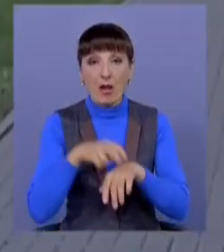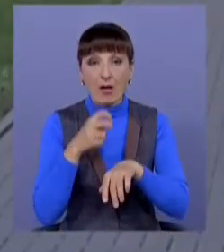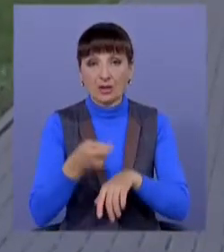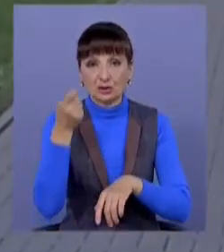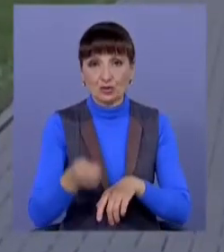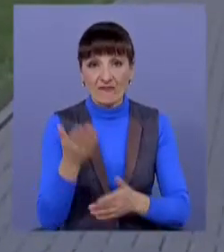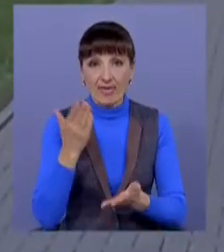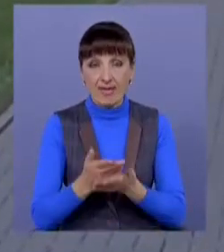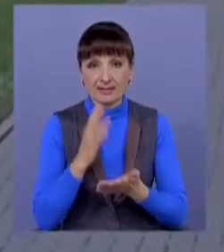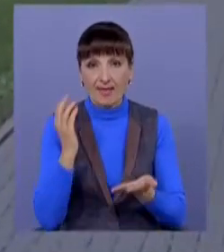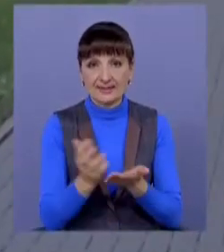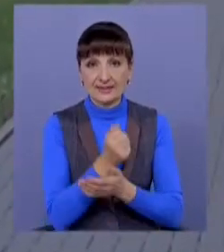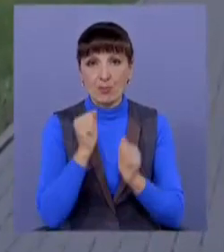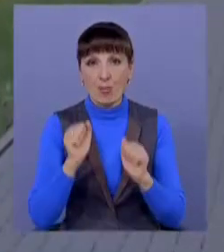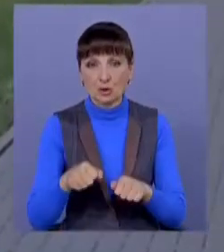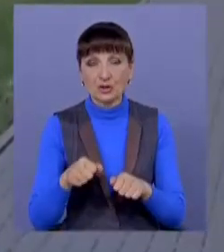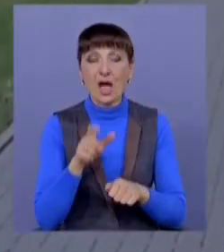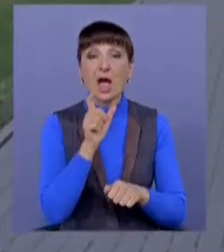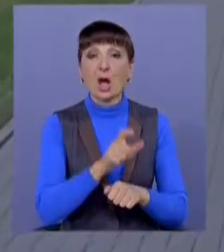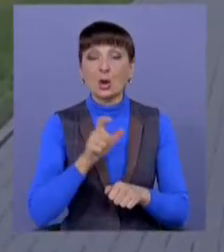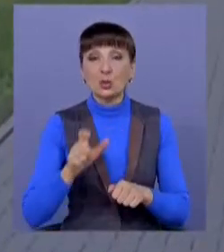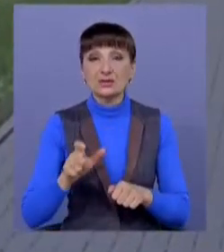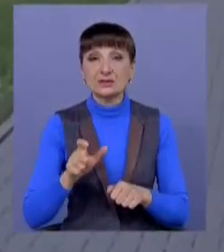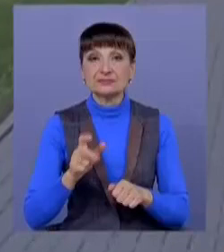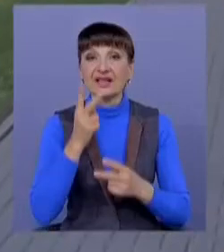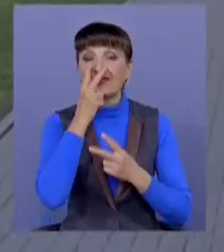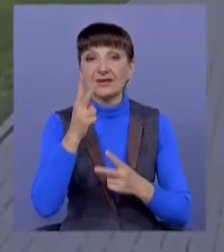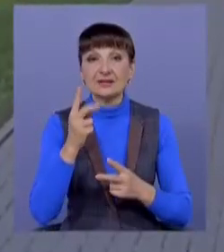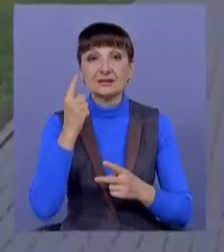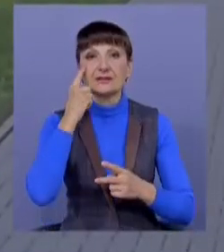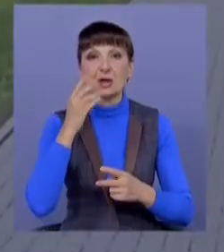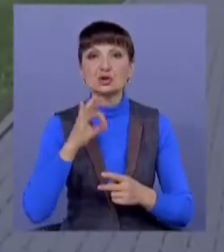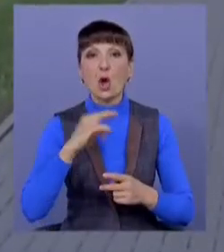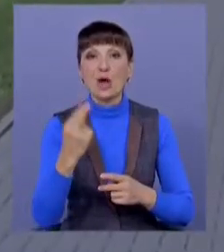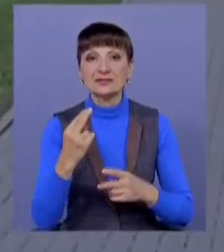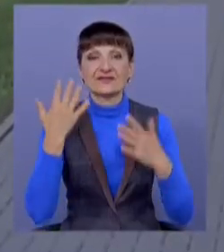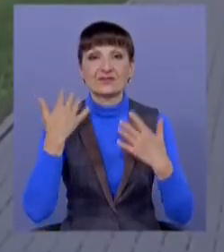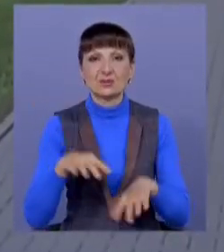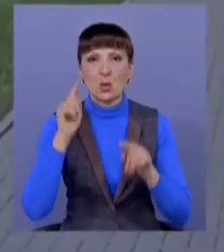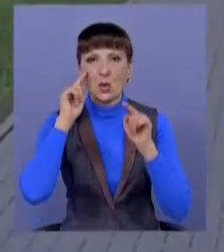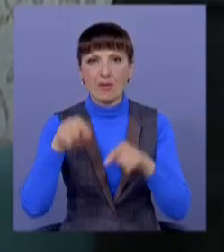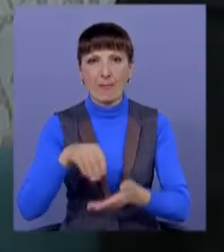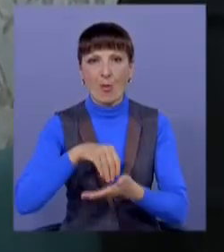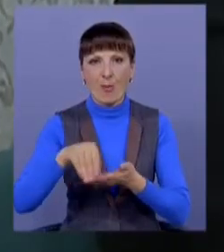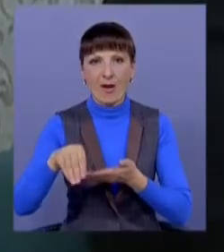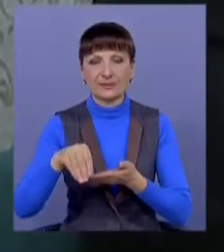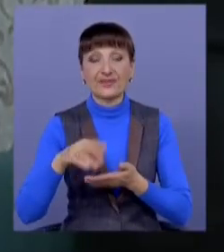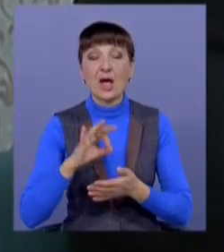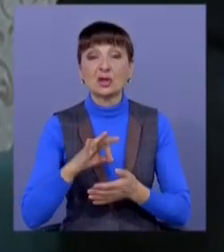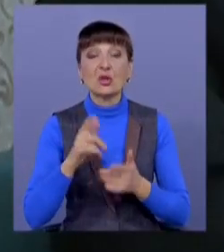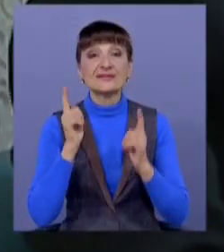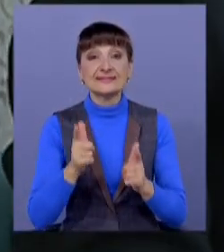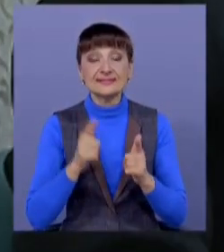дешевле. Но люди опираются на название, на вывеску и идут, и покупают. Но мириться с